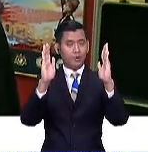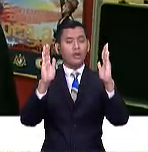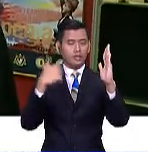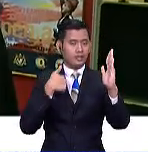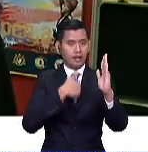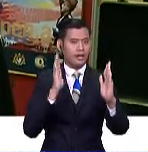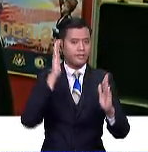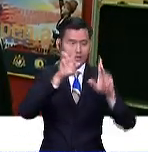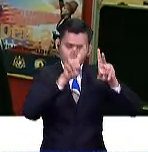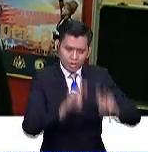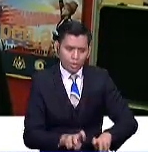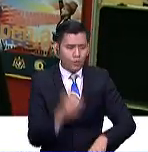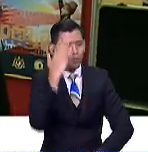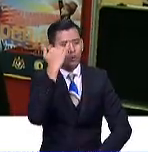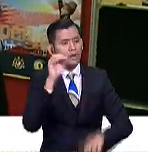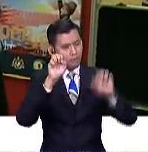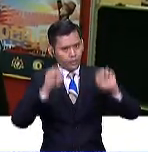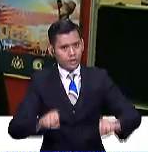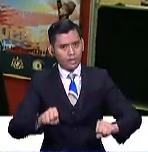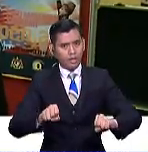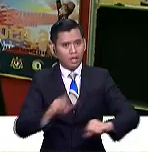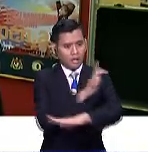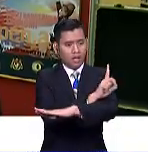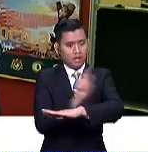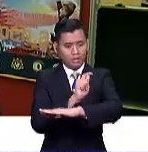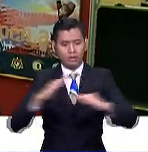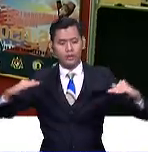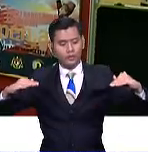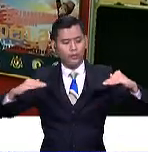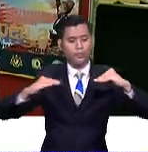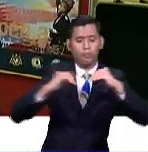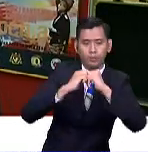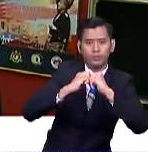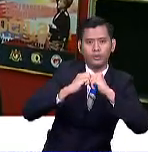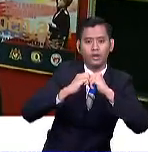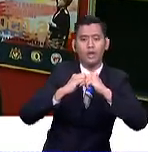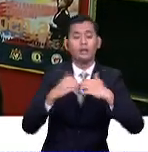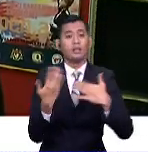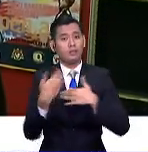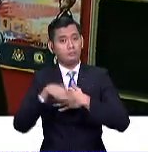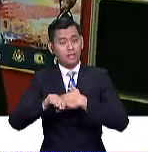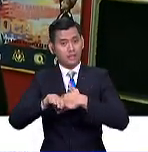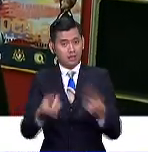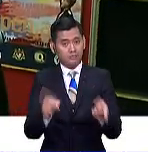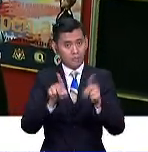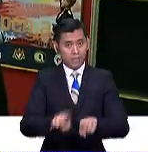dapat tahu apakah sebab bersebab. Yang pentingnya selepas peristiwa ini saya beritahu menteri